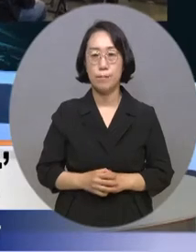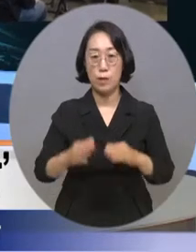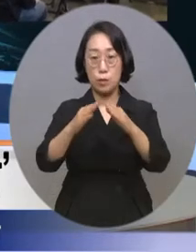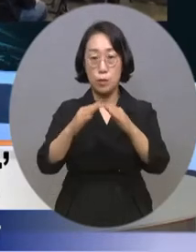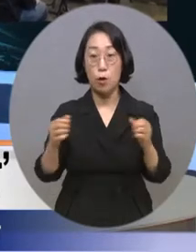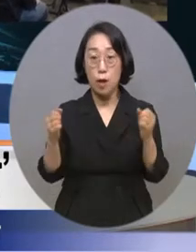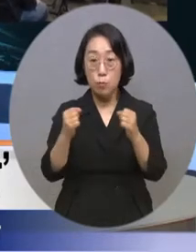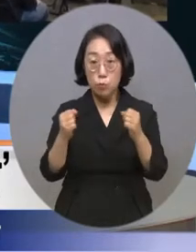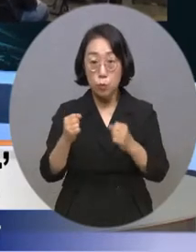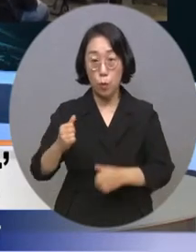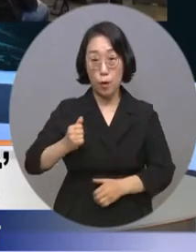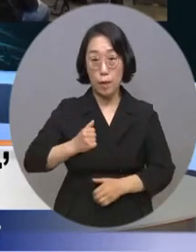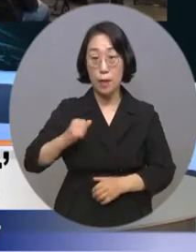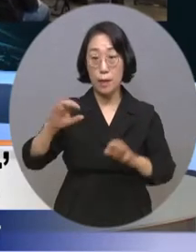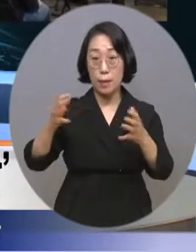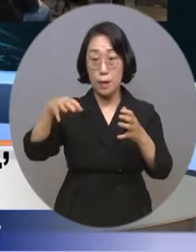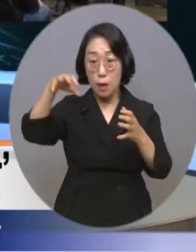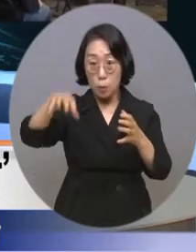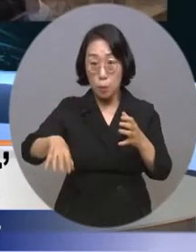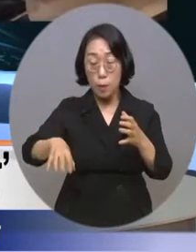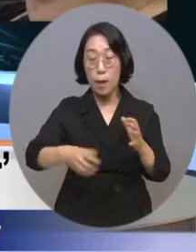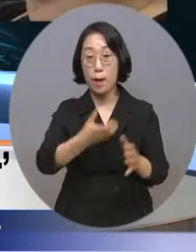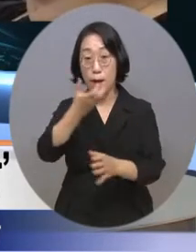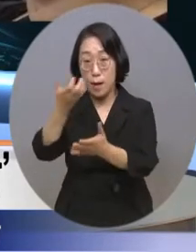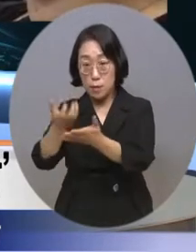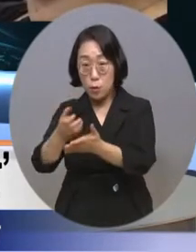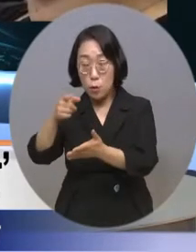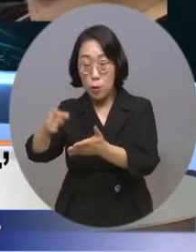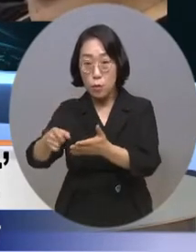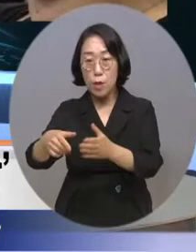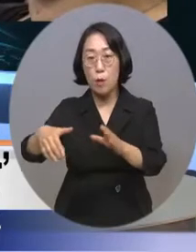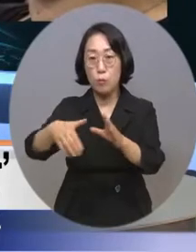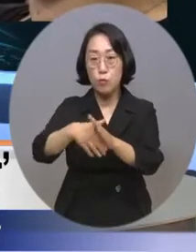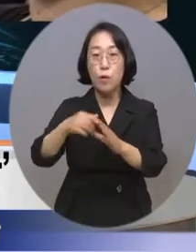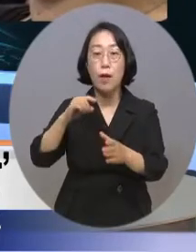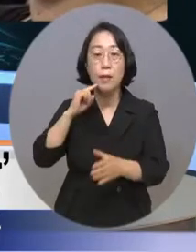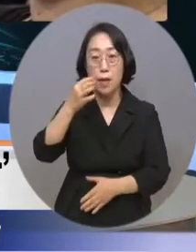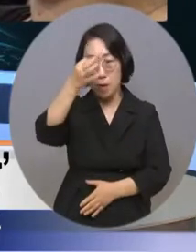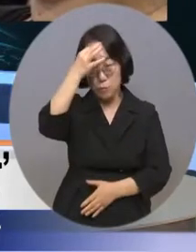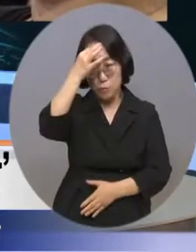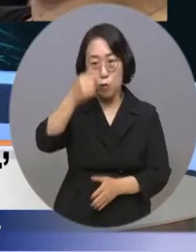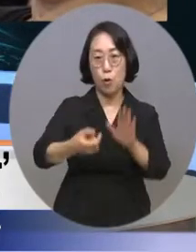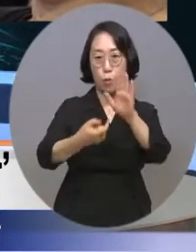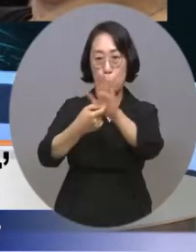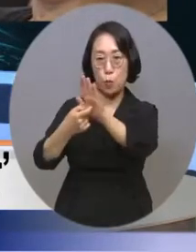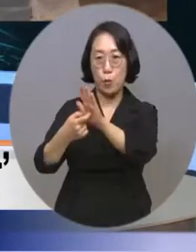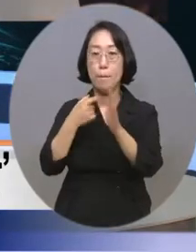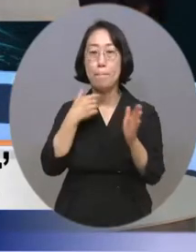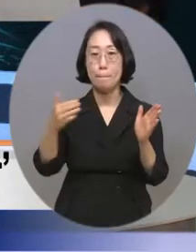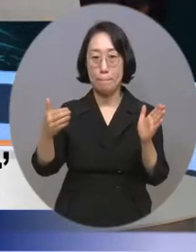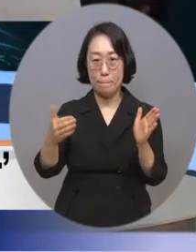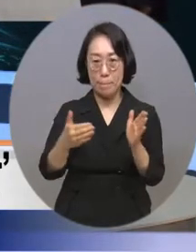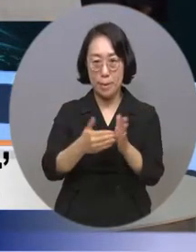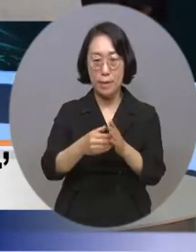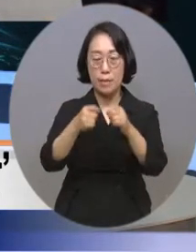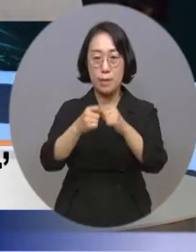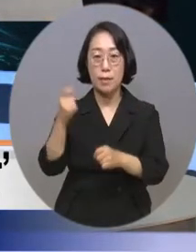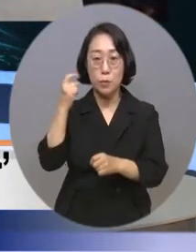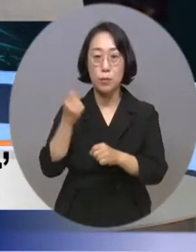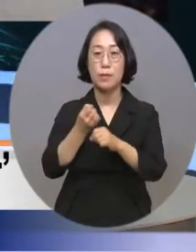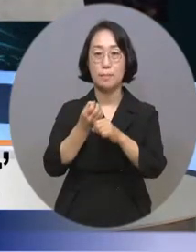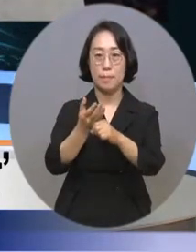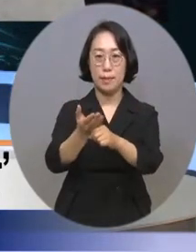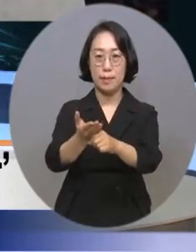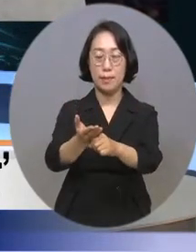전라북도가 캐나다에서 다양한 문화예술을 통해 한국의 맛과 멋을 뽐냈습니다. 자세한 소식 장유진